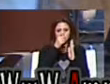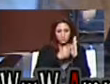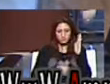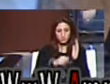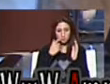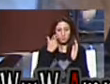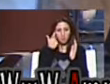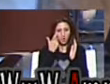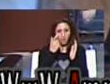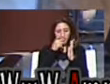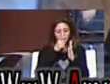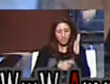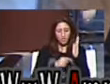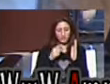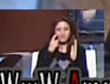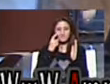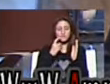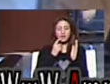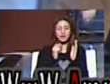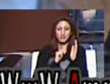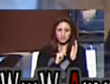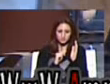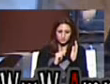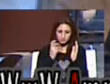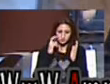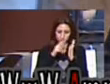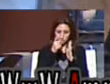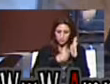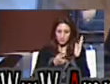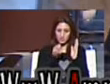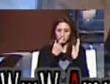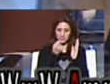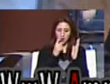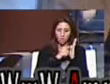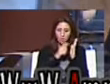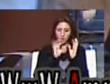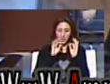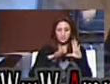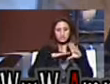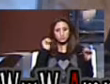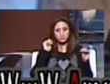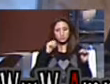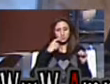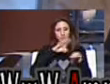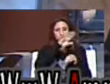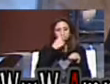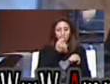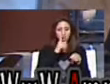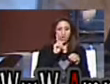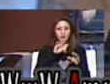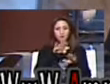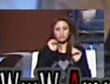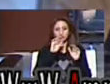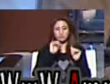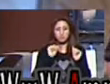من جانب اللجنه الفنيه. النقابه قالت كمان ان من بين القائمه اللي ارسلتها الصحه ادويه مطلوب سحبها من الاسواق انها بتحتوي